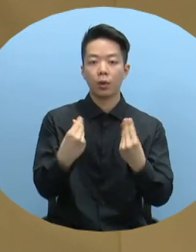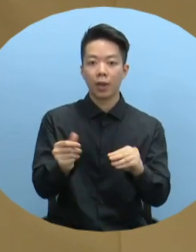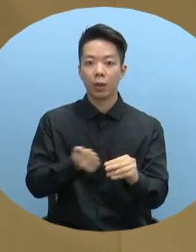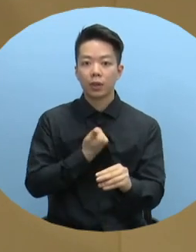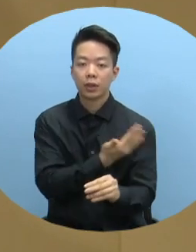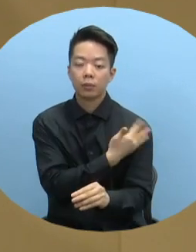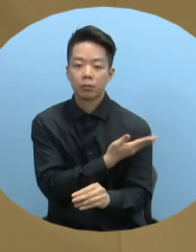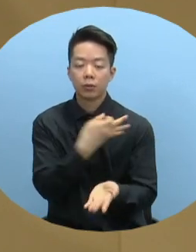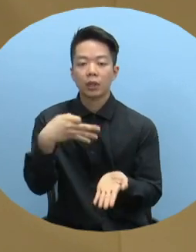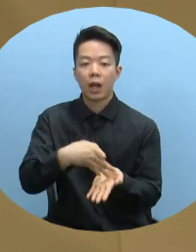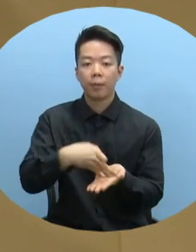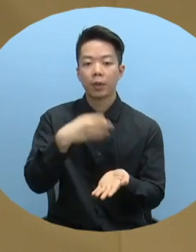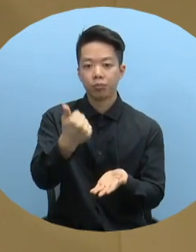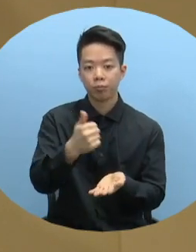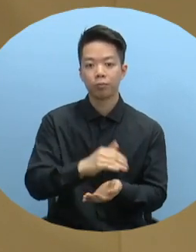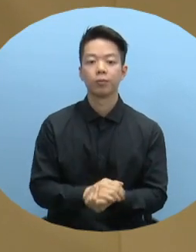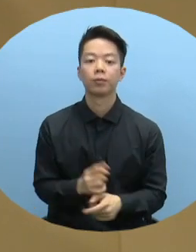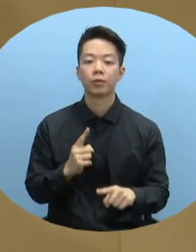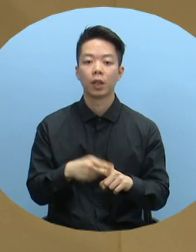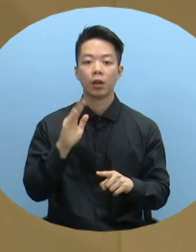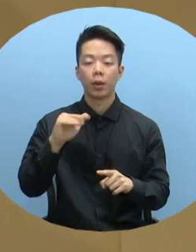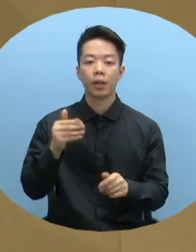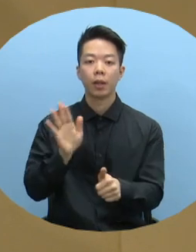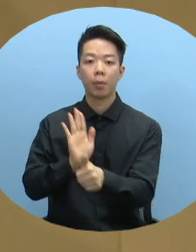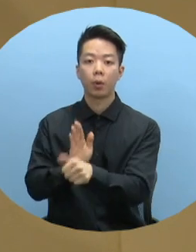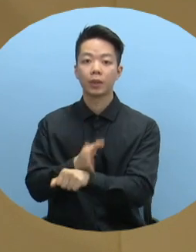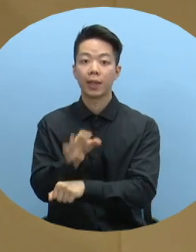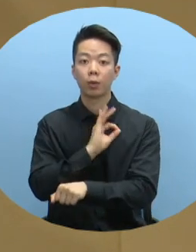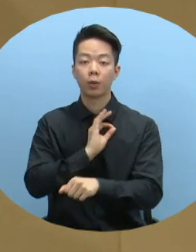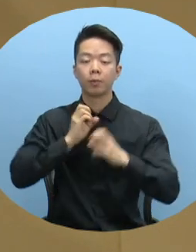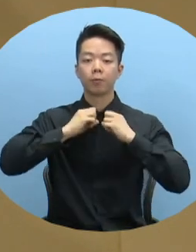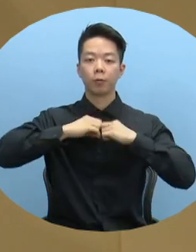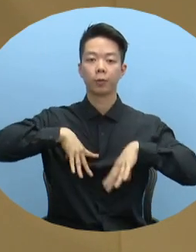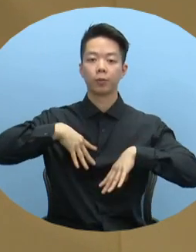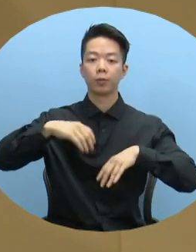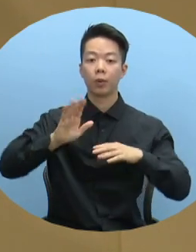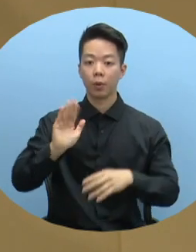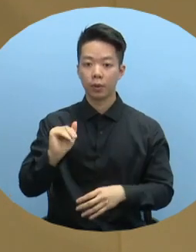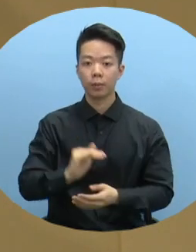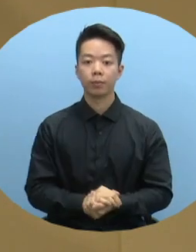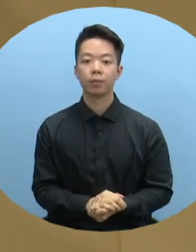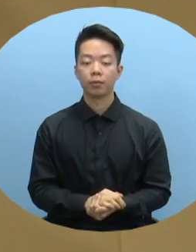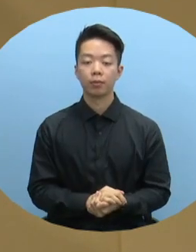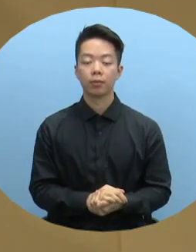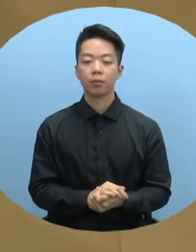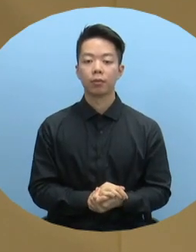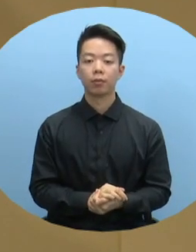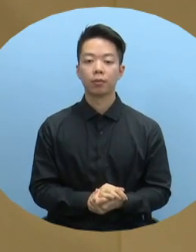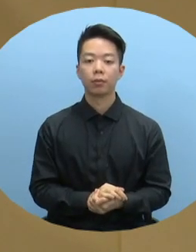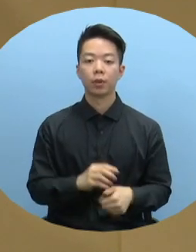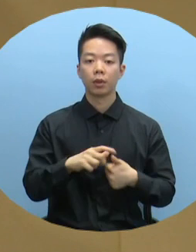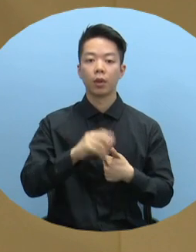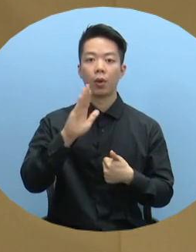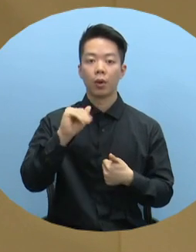啦，因為做咗呢樣嘢能夠令到我哋成個社會都能夠更加安心。我哋一方面可以睇到教育一個